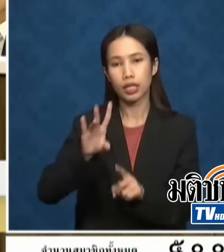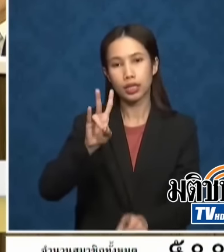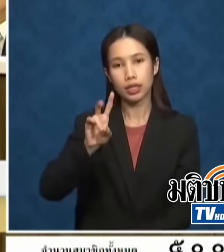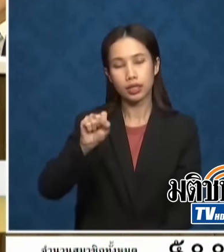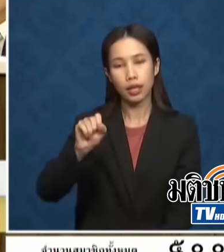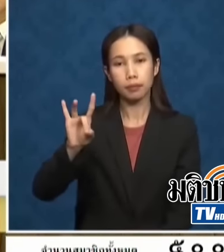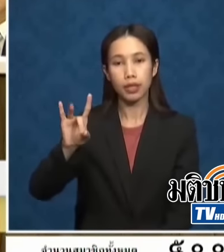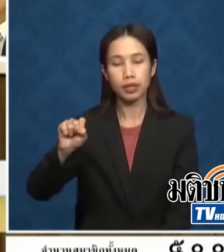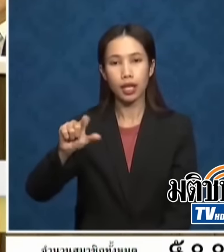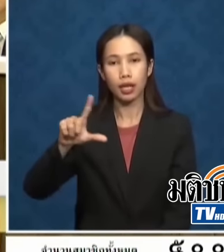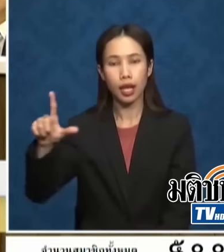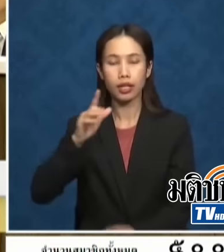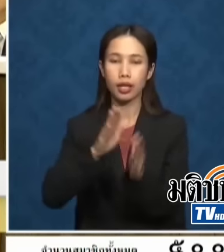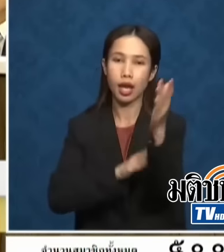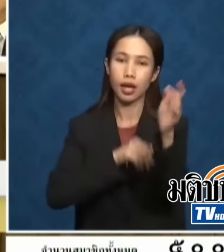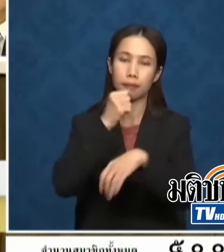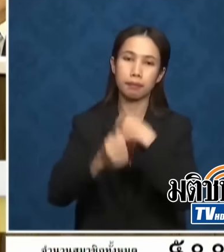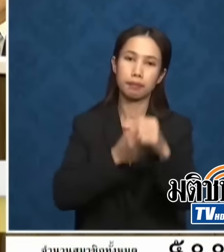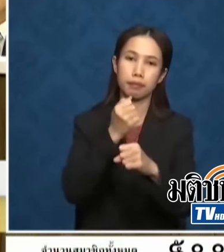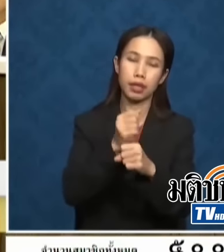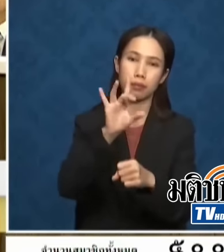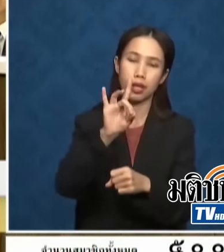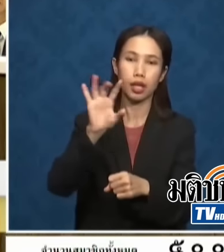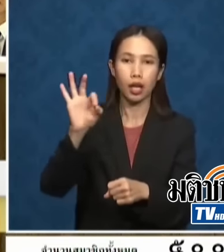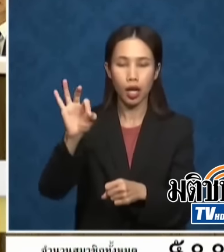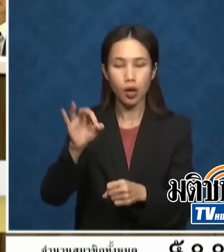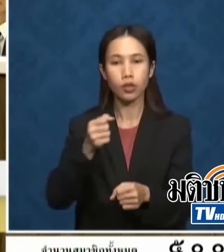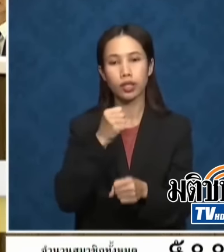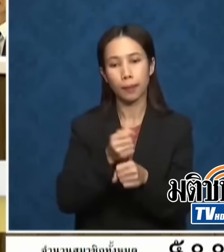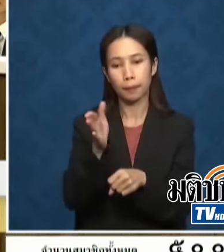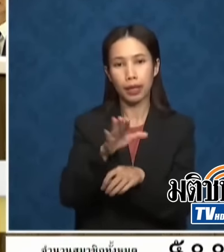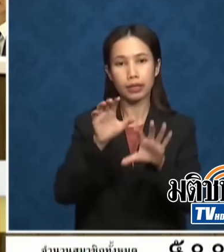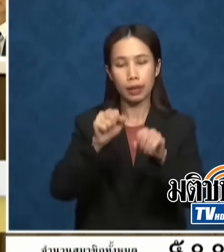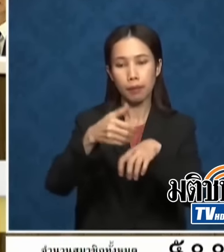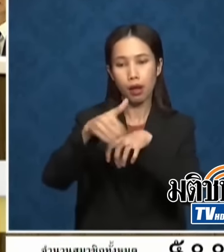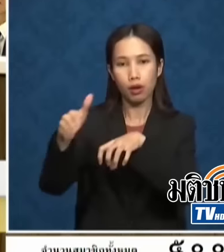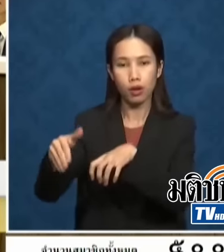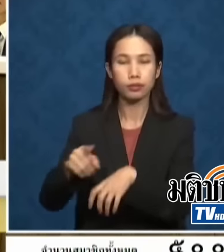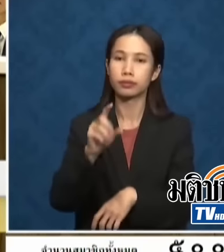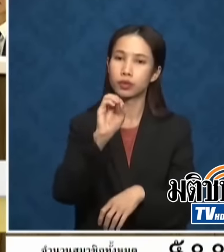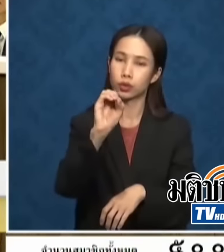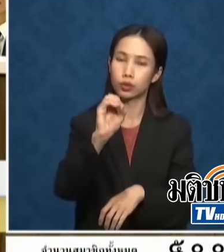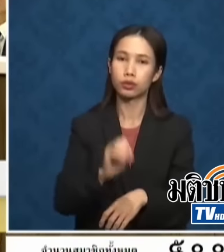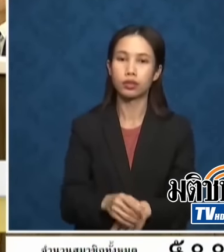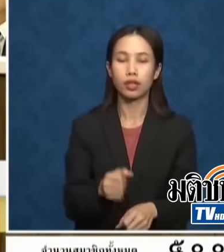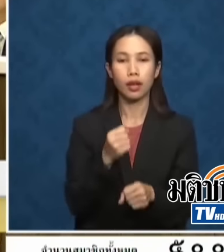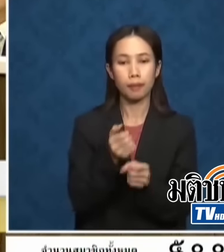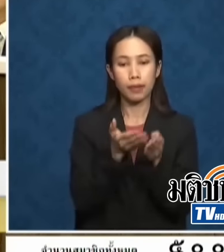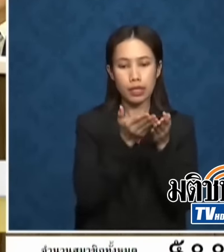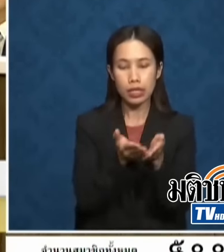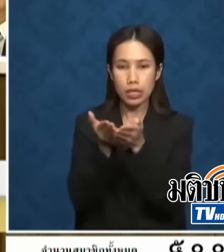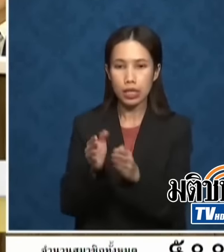านมา 8-9 ปีการประมงนอกน่านน้ำเหลือศูนย์การในน่านน้ำปริมาณเรือหาย